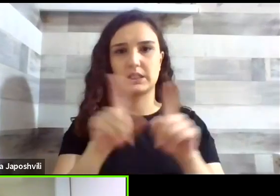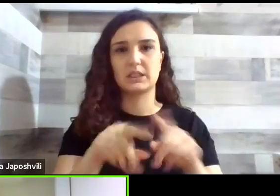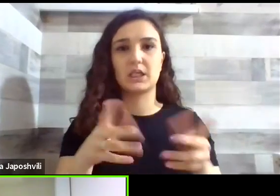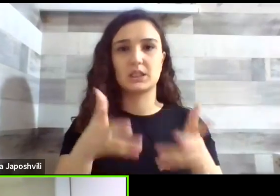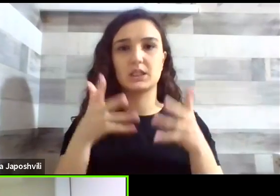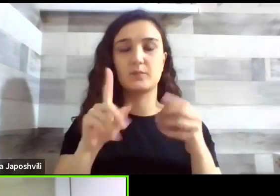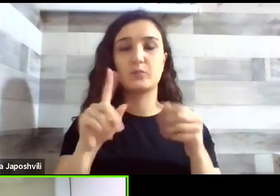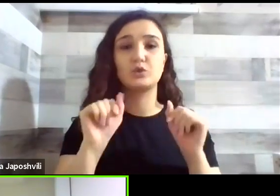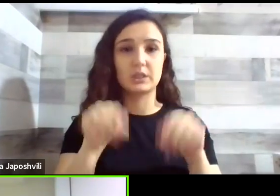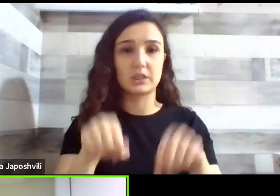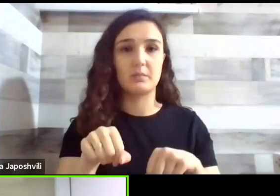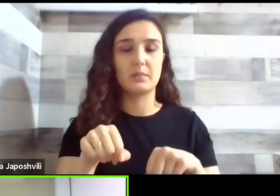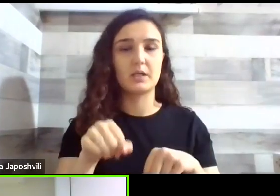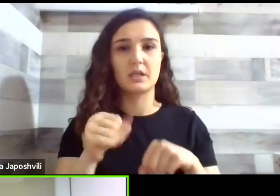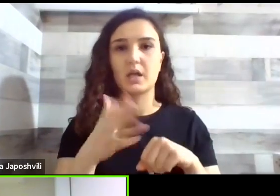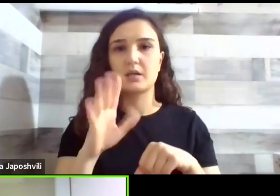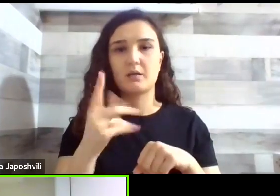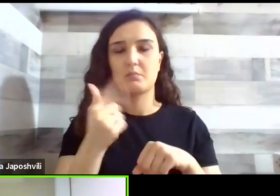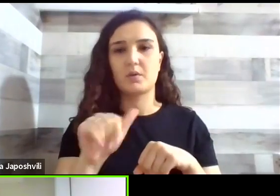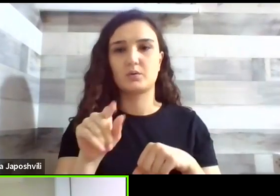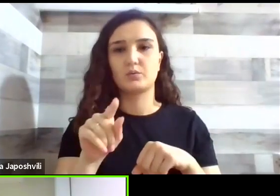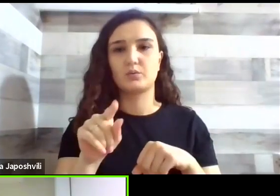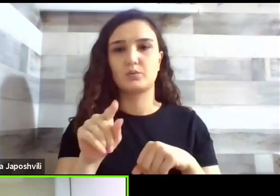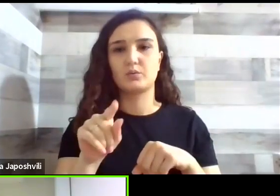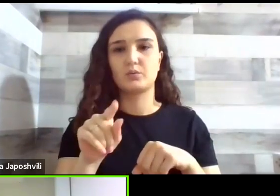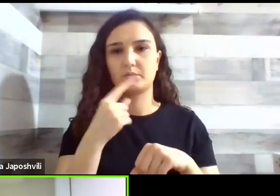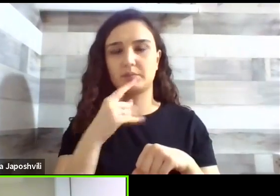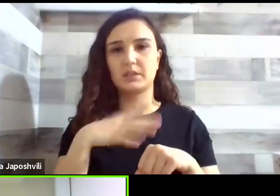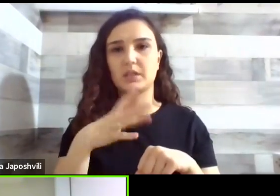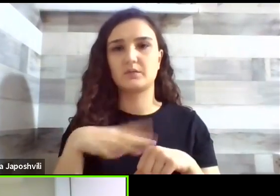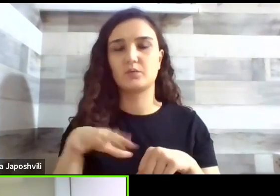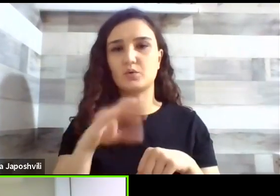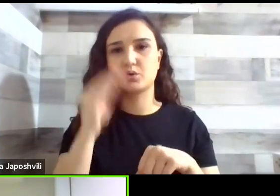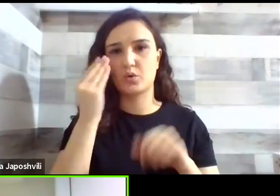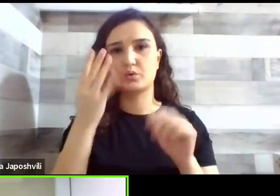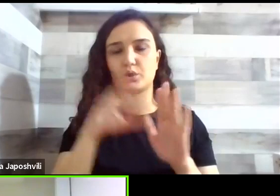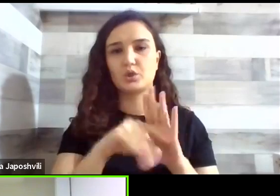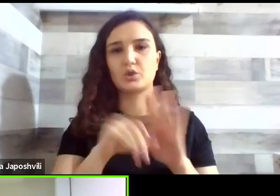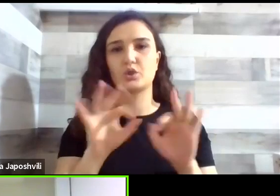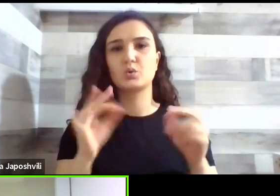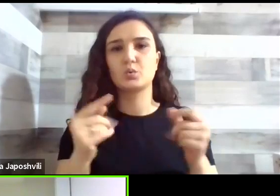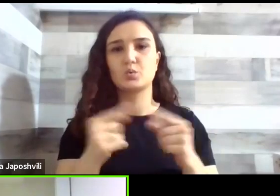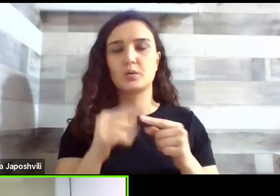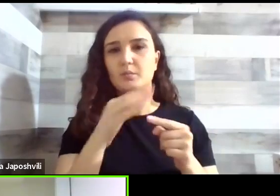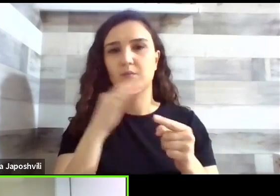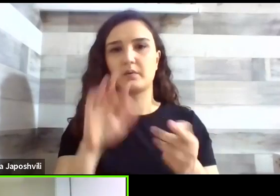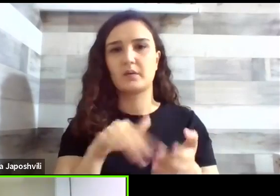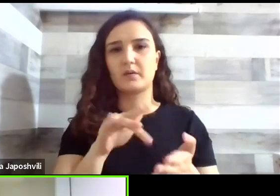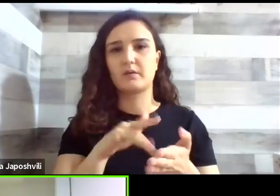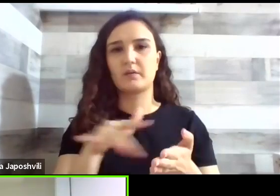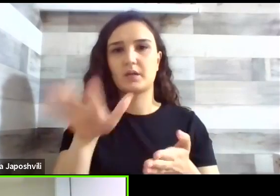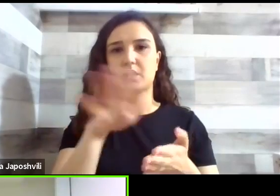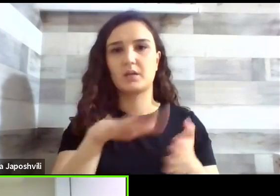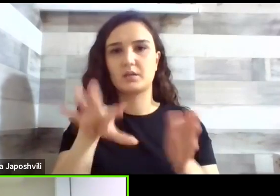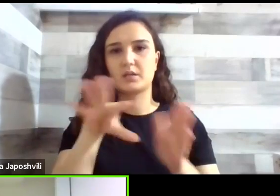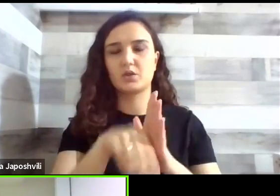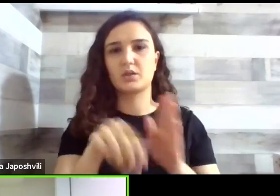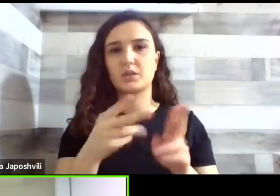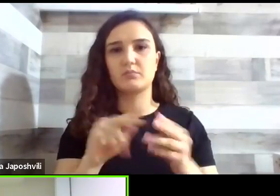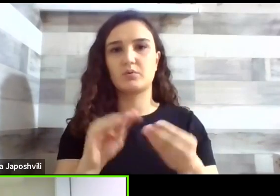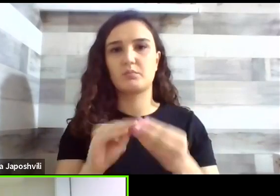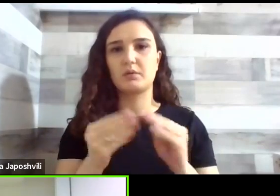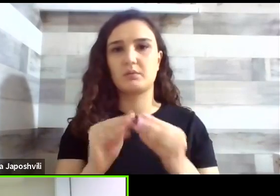რომ შესაძლებელია, ოღონდ არა მარტო კიდევ ერთხელ ხაზს გაუსვამ საქართველოს კონტექსში, ეს ზუსტად ბევრ ქვეყანაში და ეს გამოწვევა